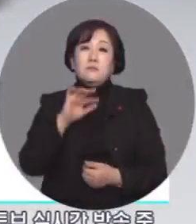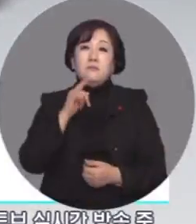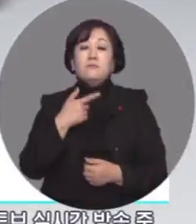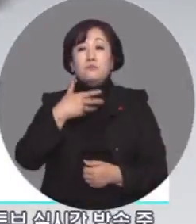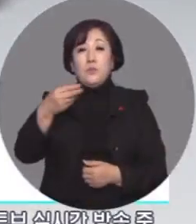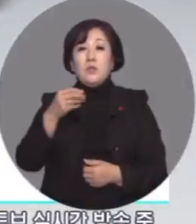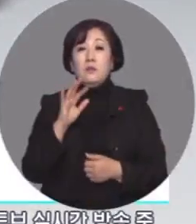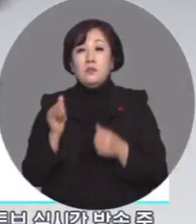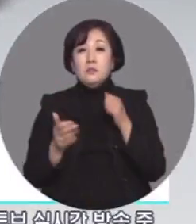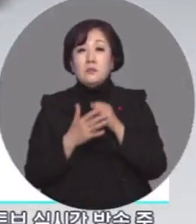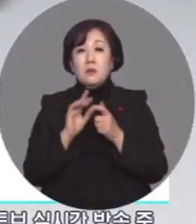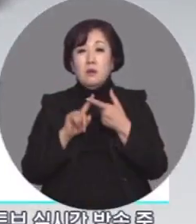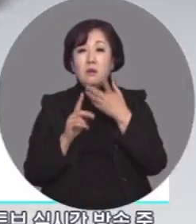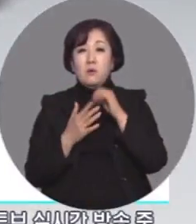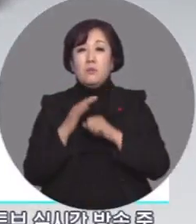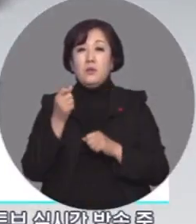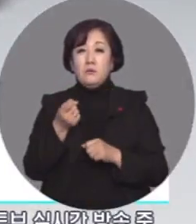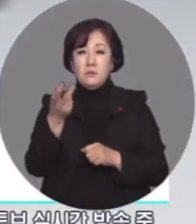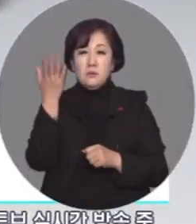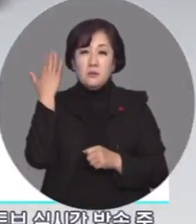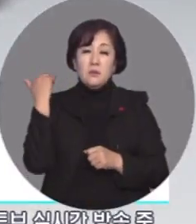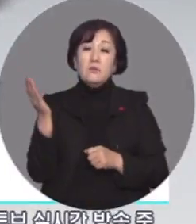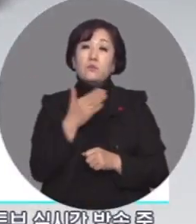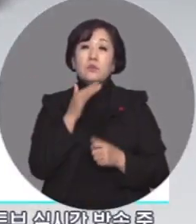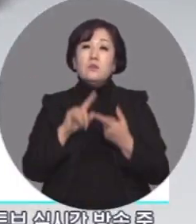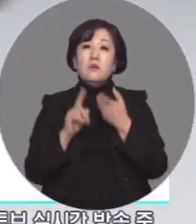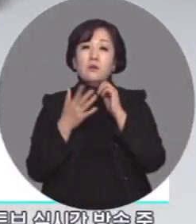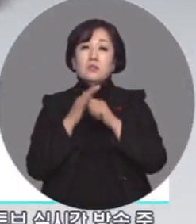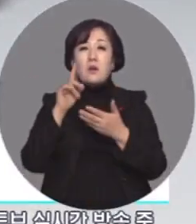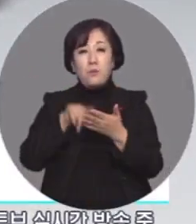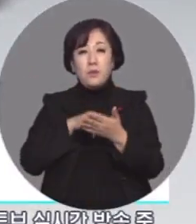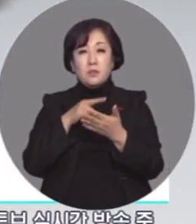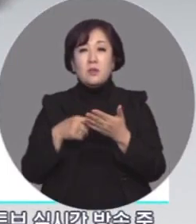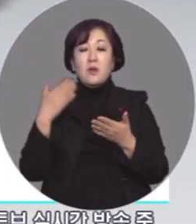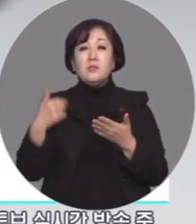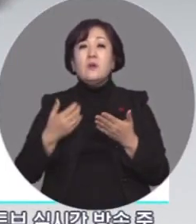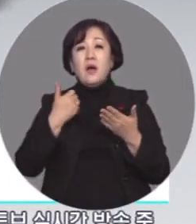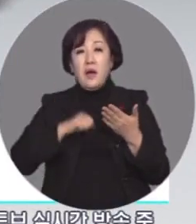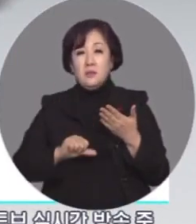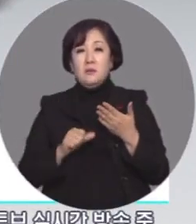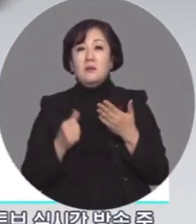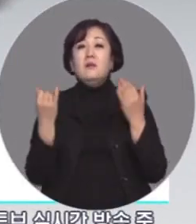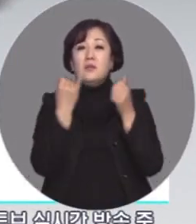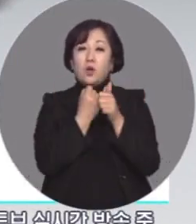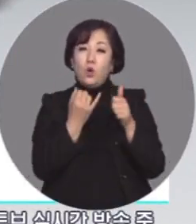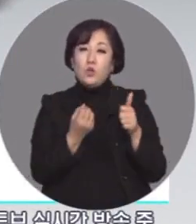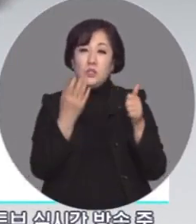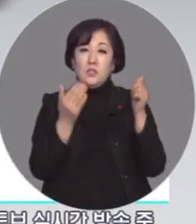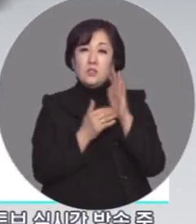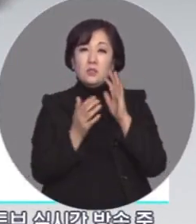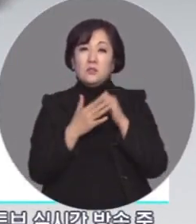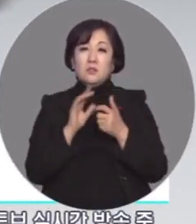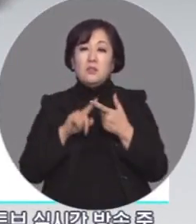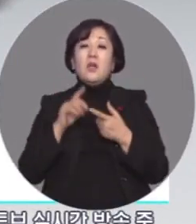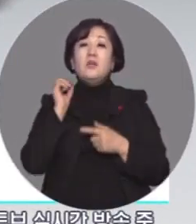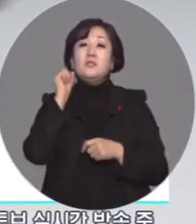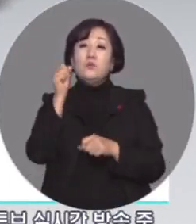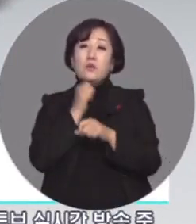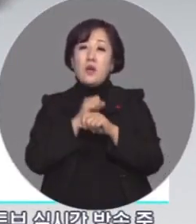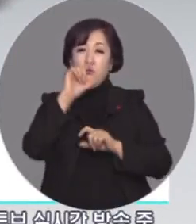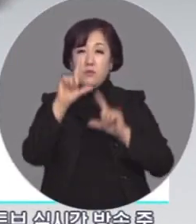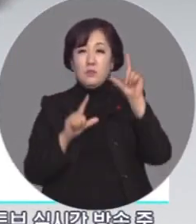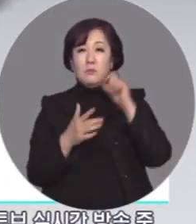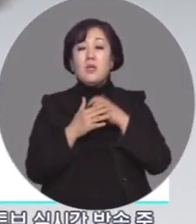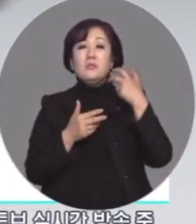채무자가 빌려간 돈을 수십 년 동안 갚지 않자 그 아들의 결혼식장에서 1인 시위를 한 70대에게